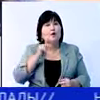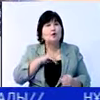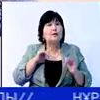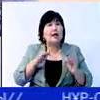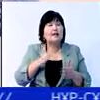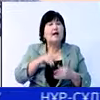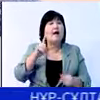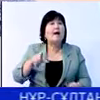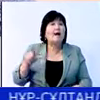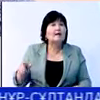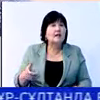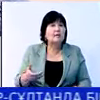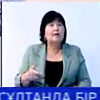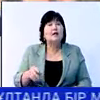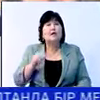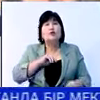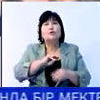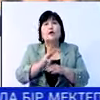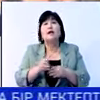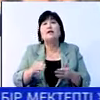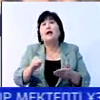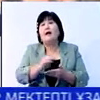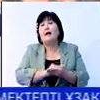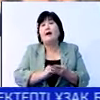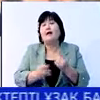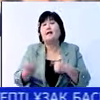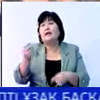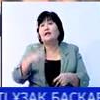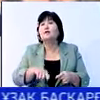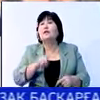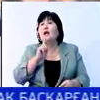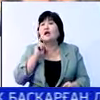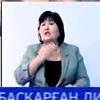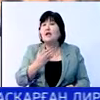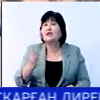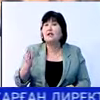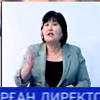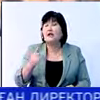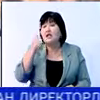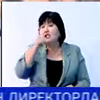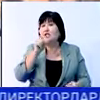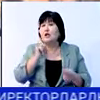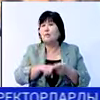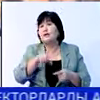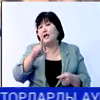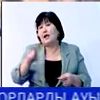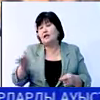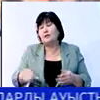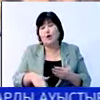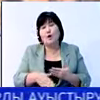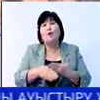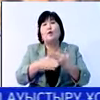жатыр. Азаматтар жұмыспен қамту мақсатында қайтарымсыз есеп беріліп жатқан жас. Жастар жылына байланысты азаматтар қолдау